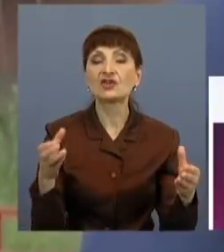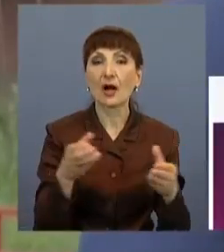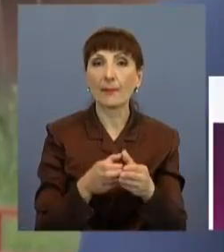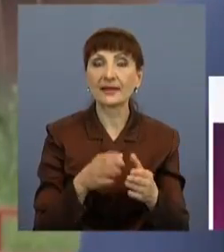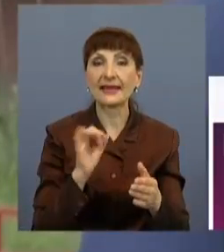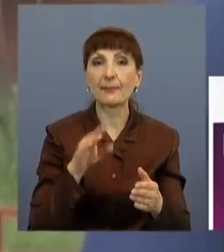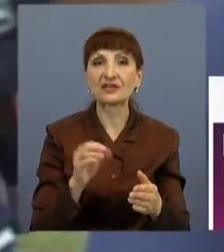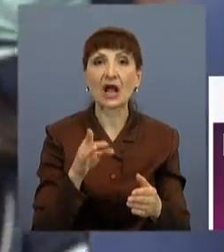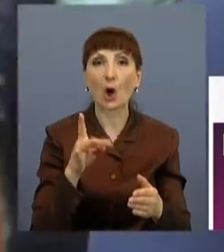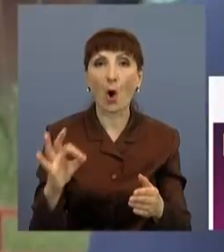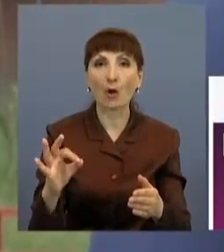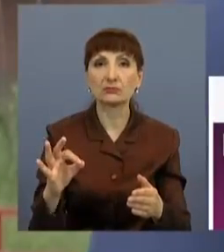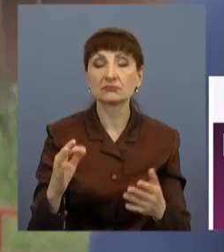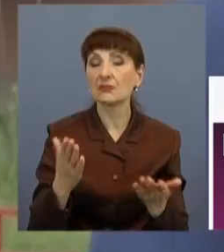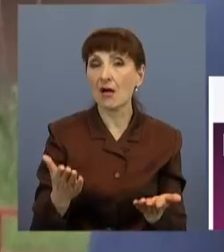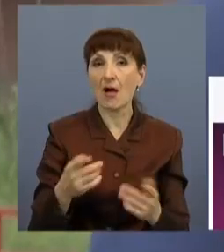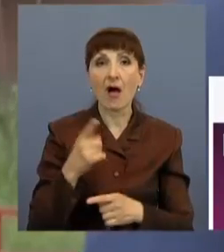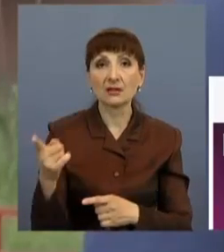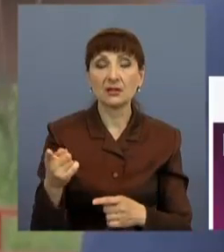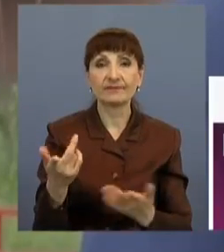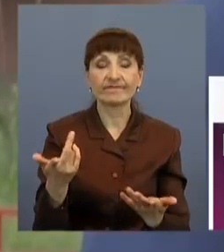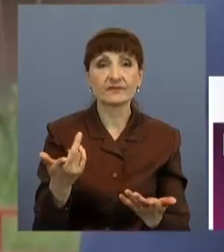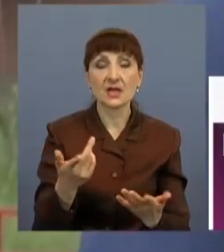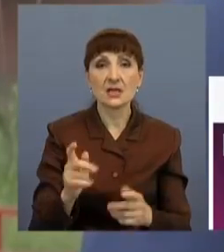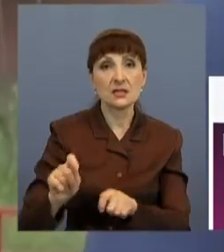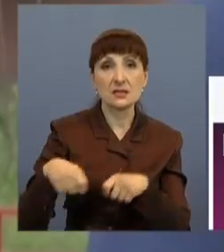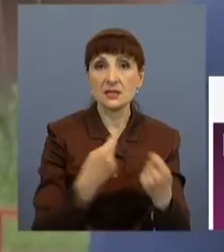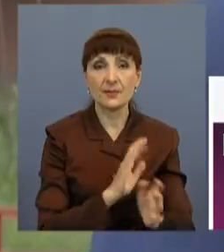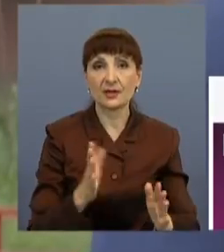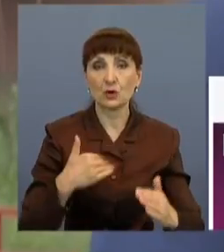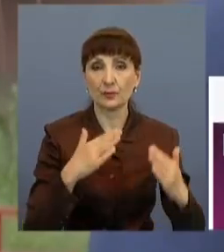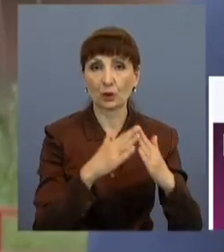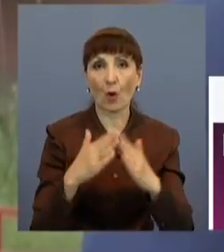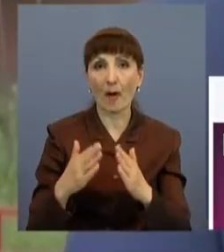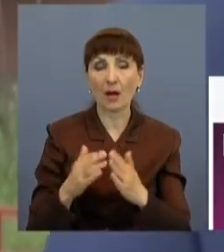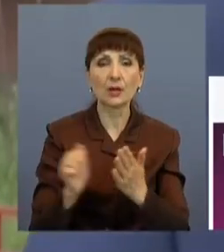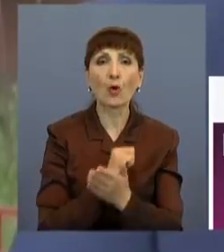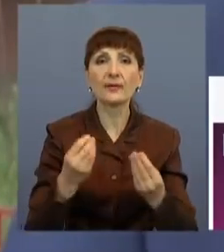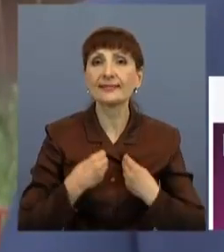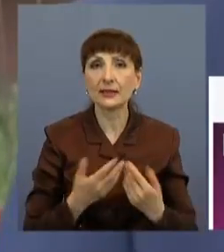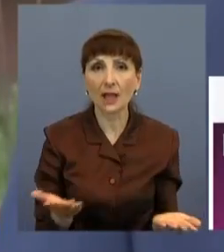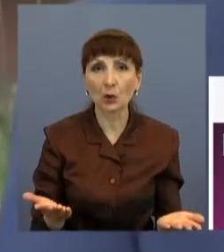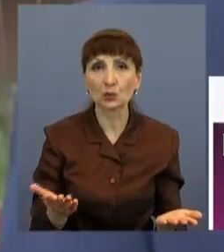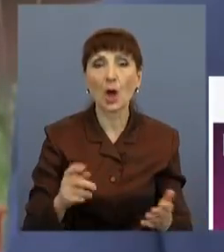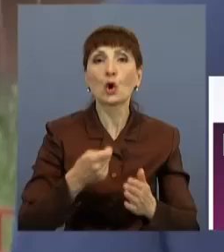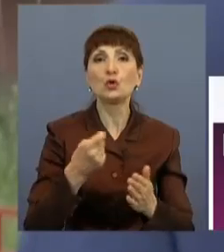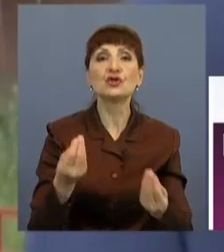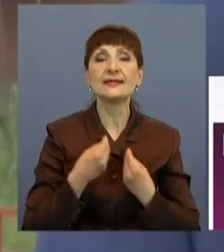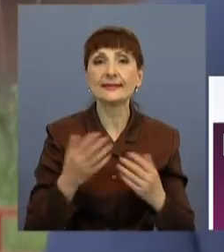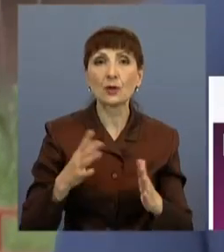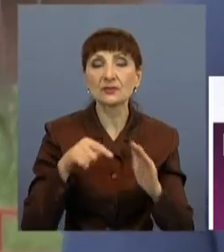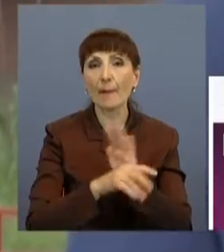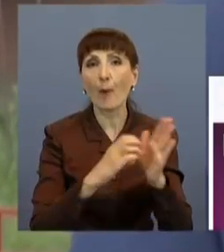«Шаркон», они, ну, я не знаю, ну, тупо не передают мне жилой комплекс. Ни документы, ни ключи от